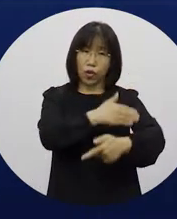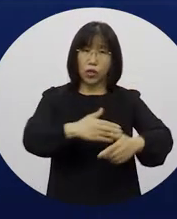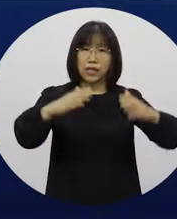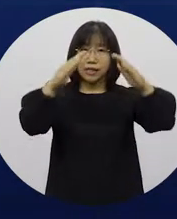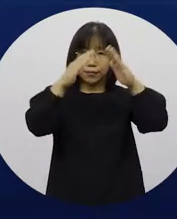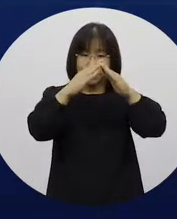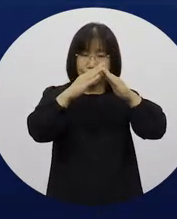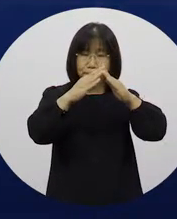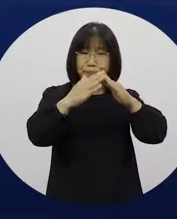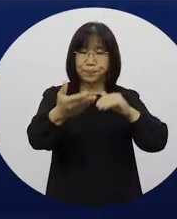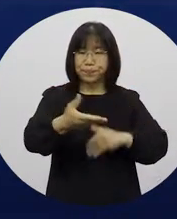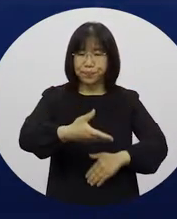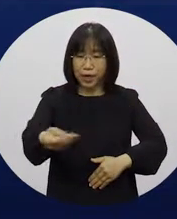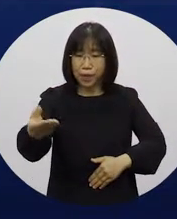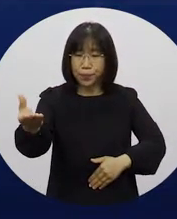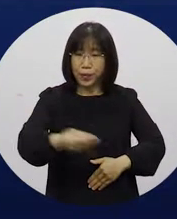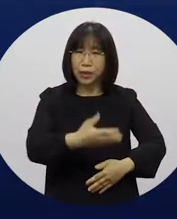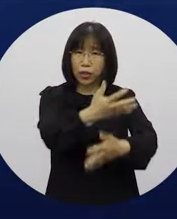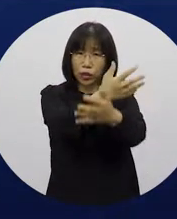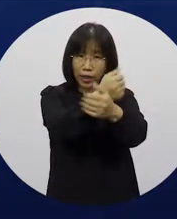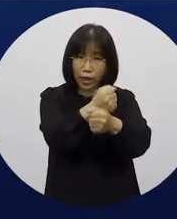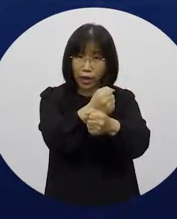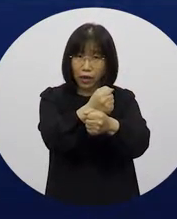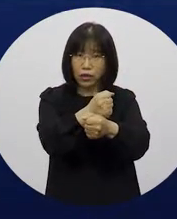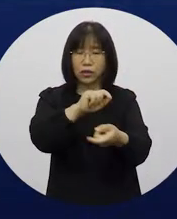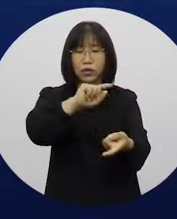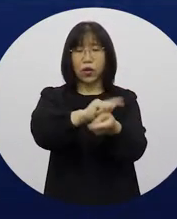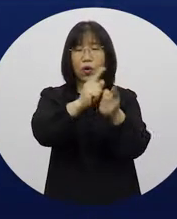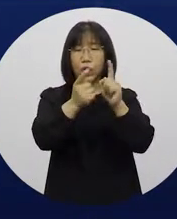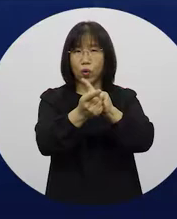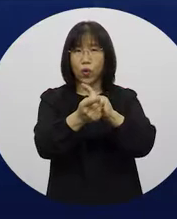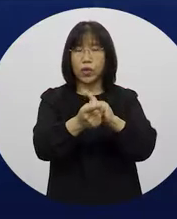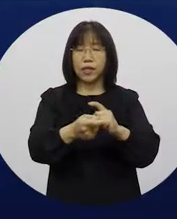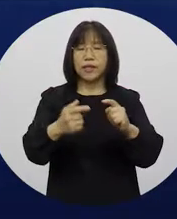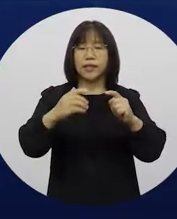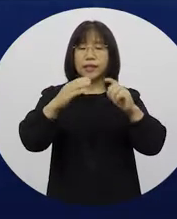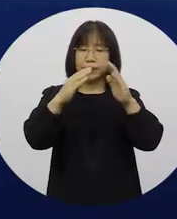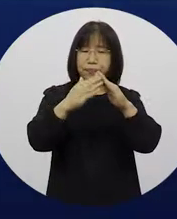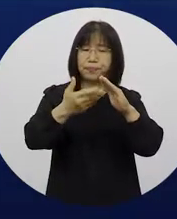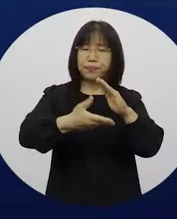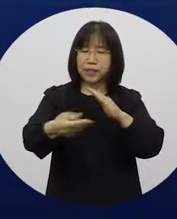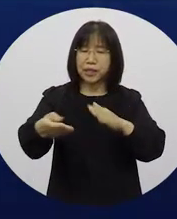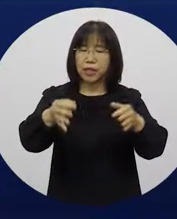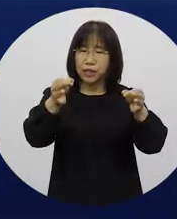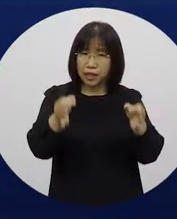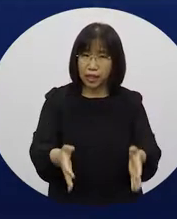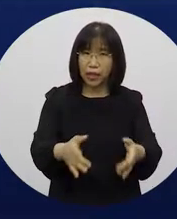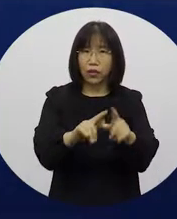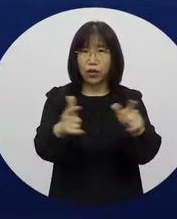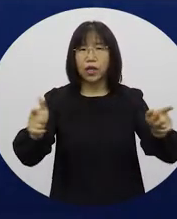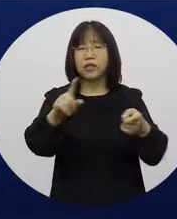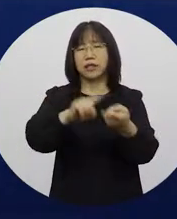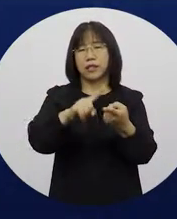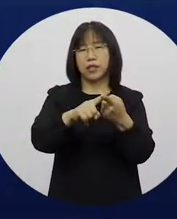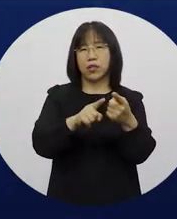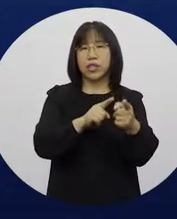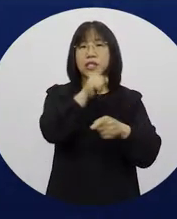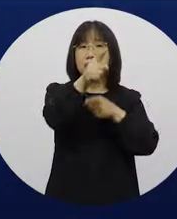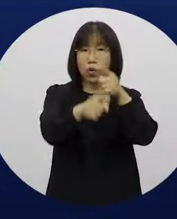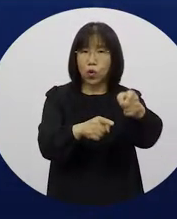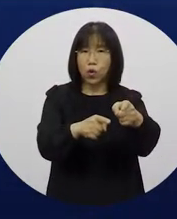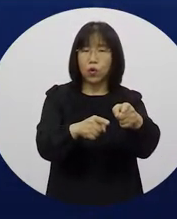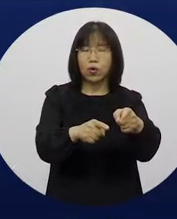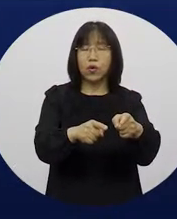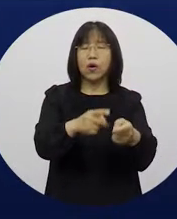6월부터 주택 임대차 계약을 할 때 계약 당사자가 임대료, 임대 기간 등 계약의 주요 내용을 신고해야